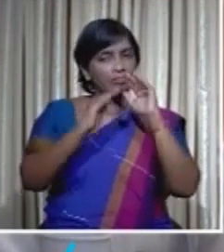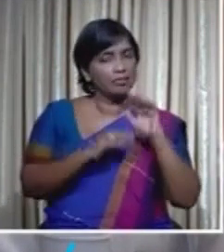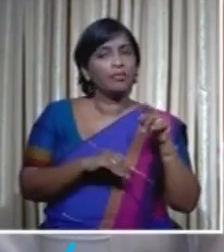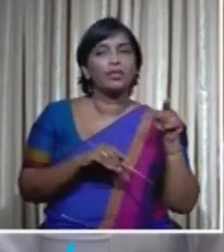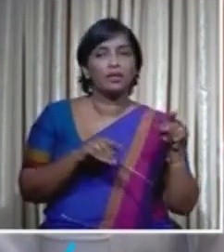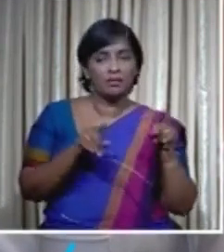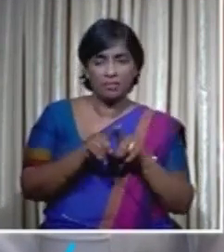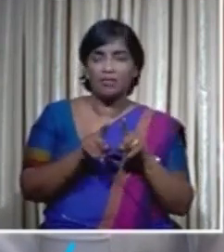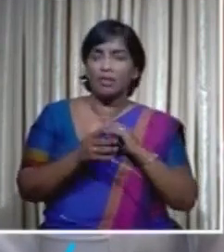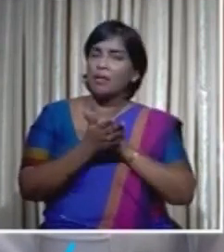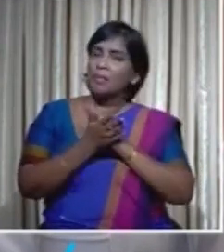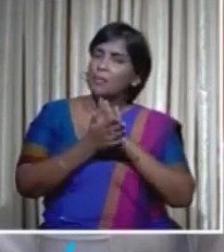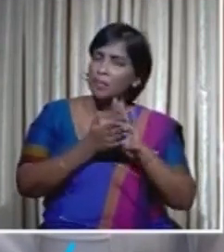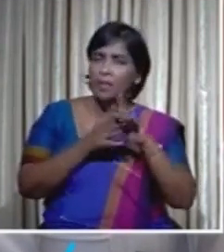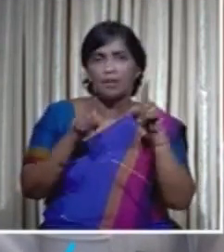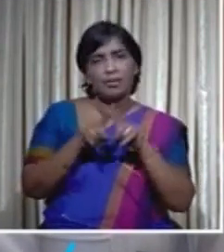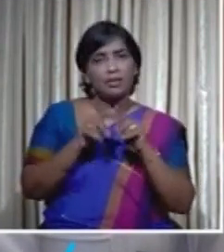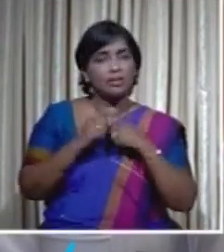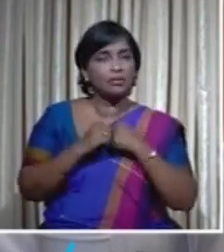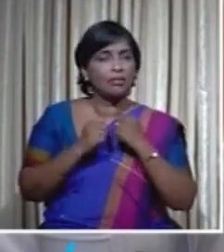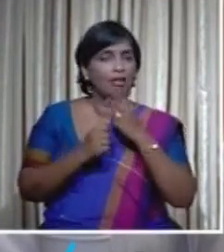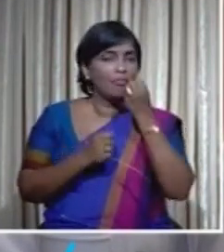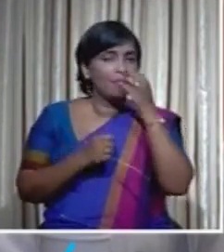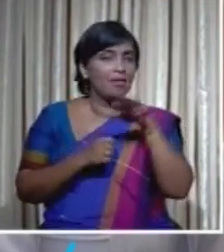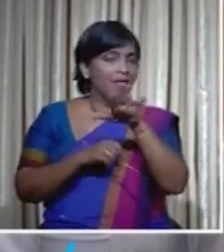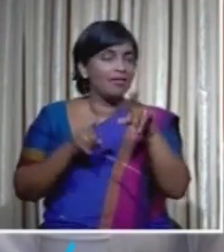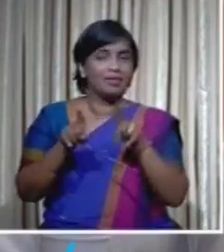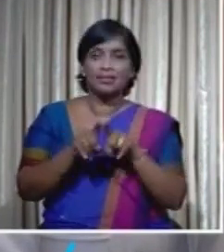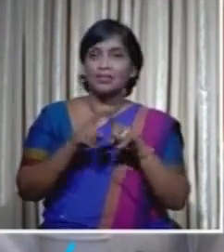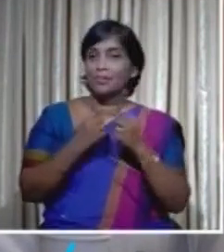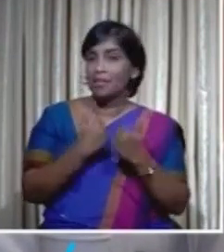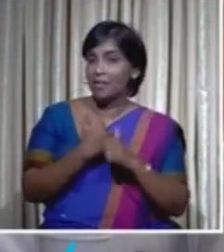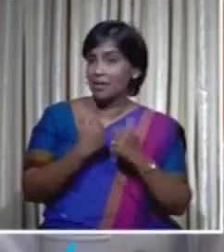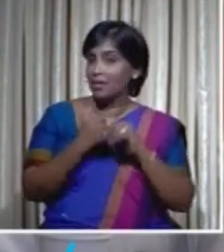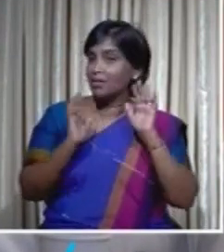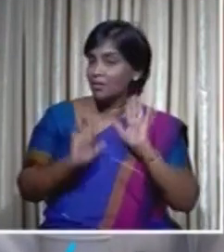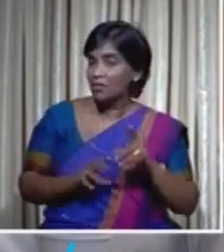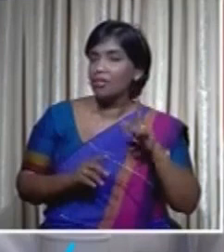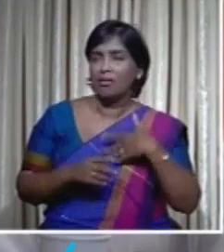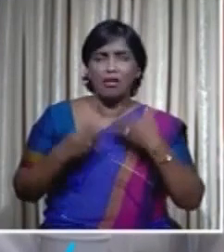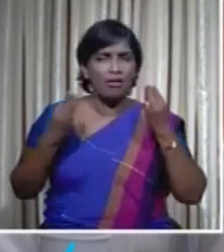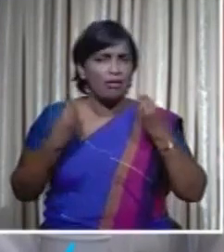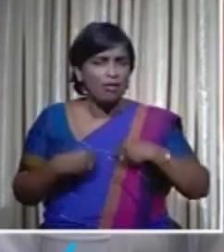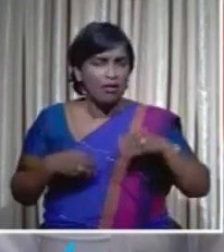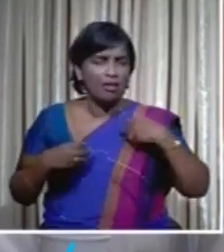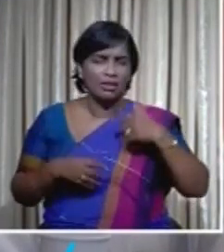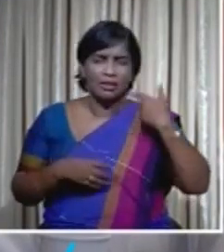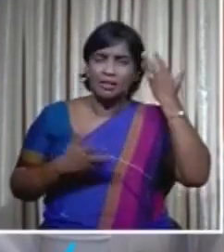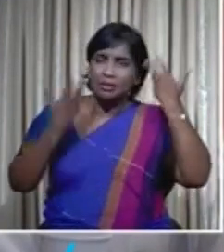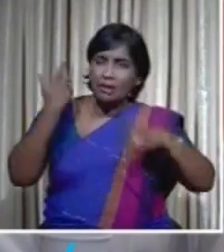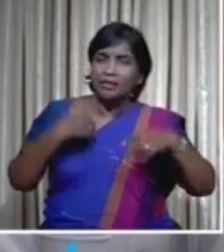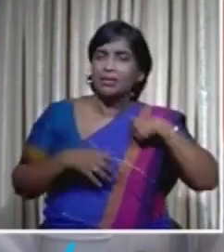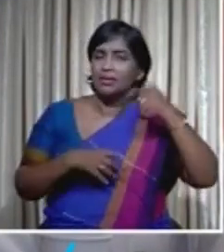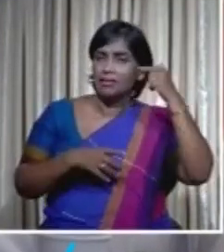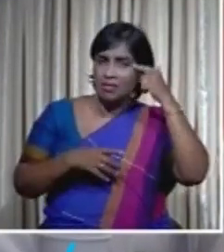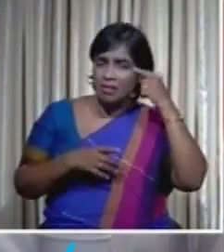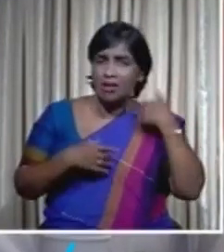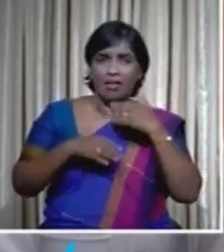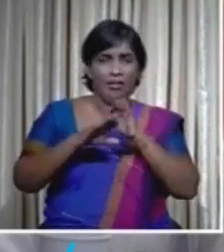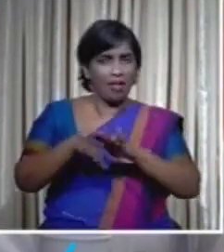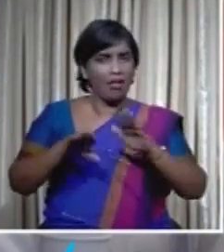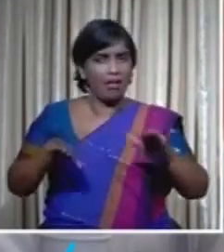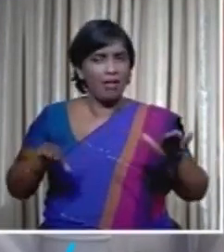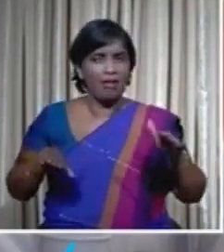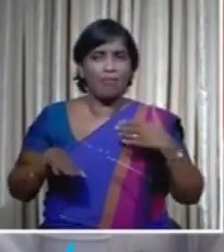நாட்டை நீங்கள் கொண்டு வர வேண்டுமானால், இழந்தவர்களை நினைவு கொள்வதற்கான, அதிலும் குறிப்பாக தங்களுடைய பிள்ளைகளை மாவீரர்களை அவர் நினைவு